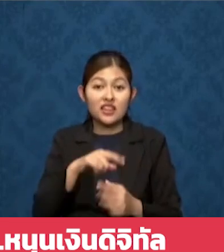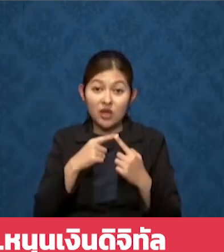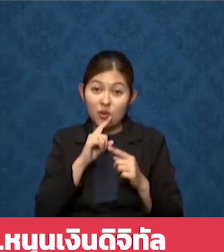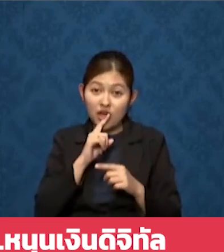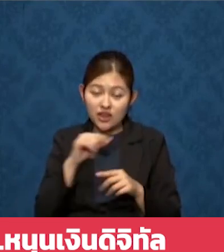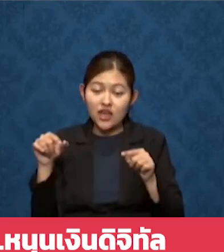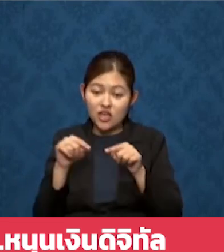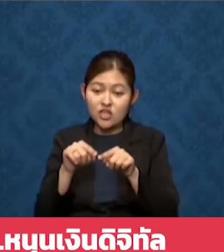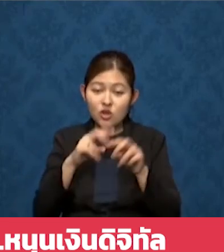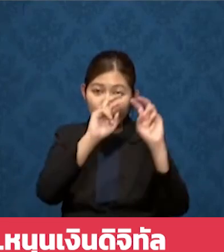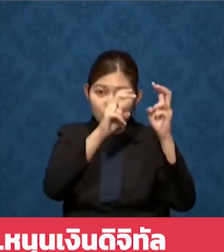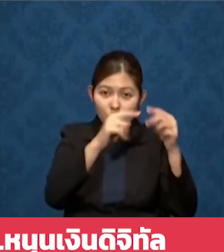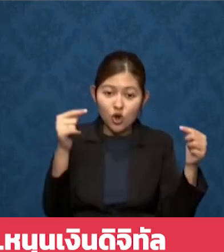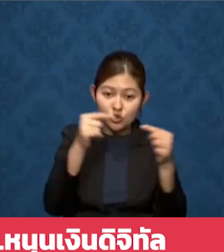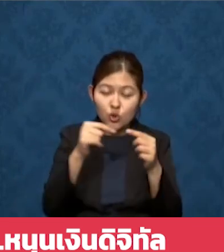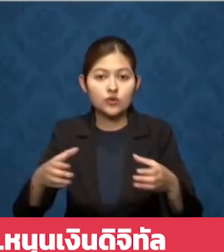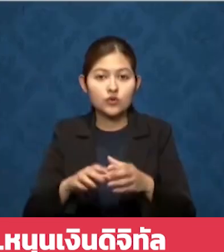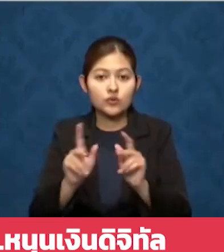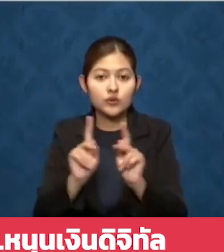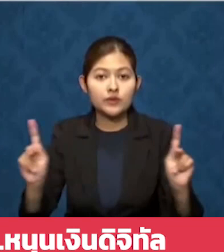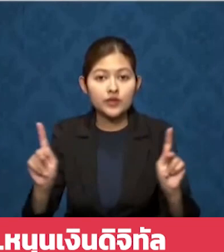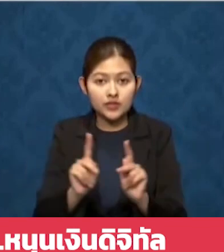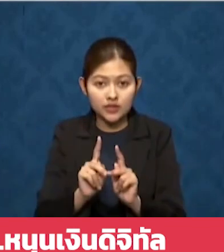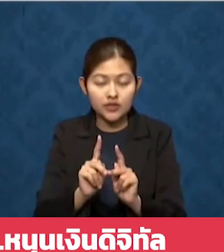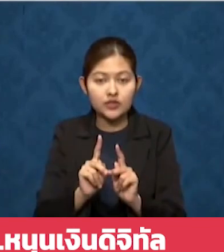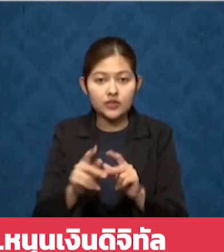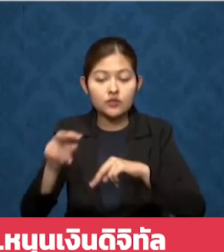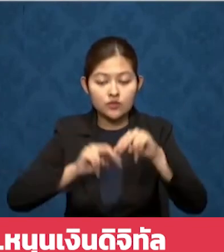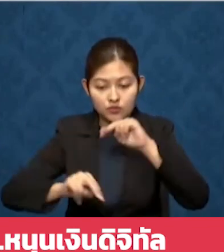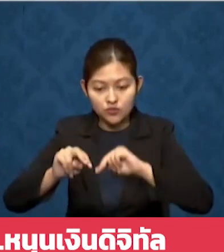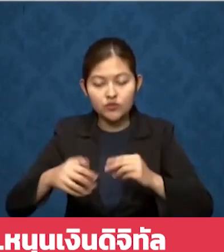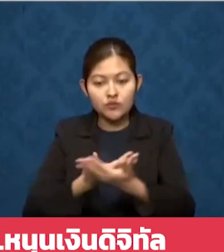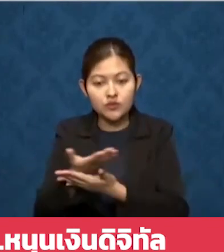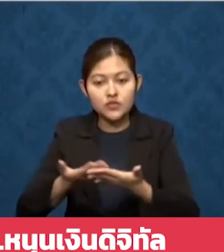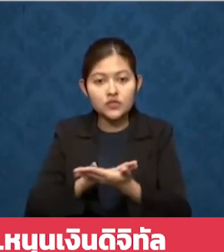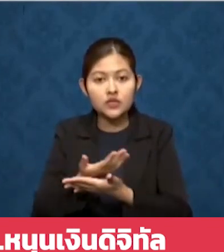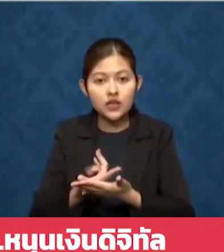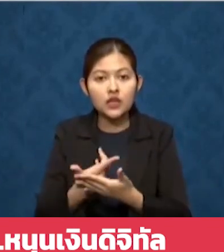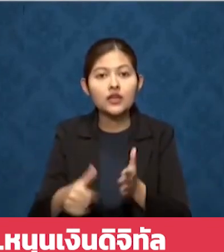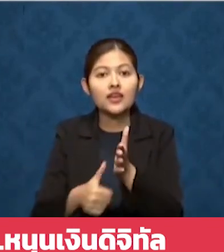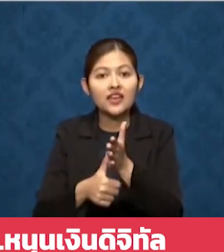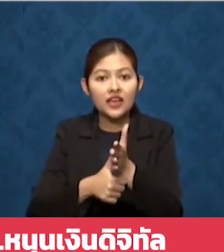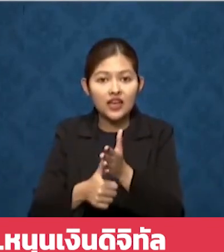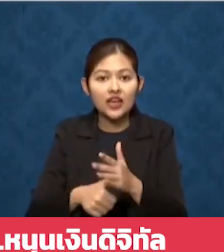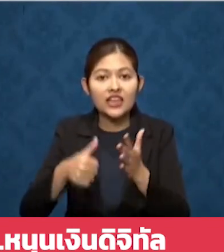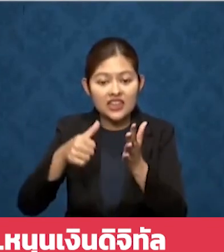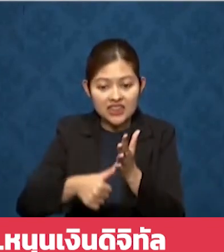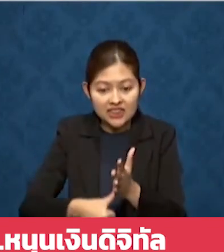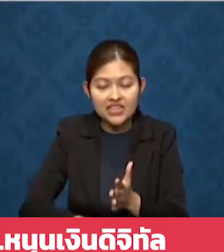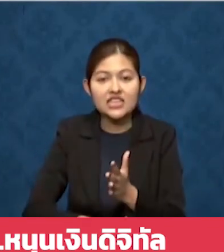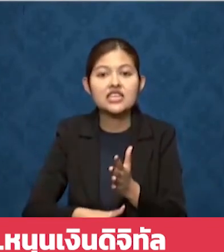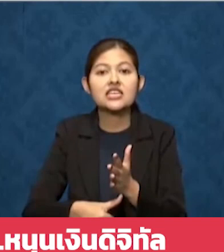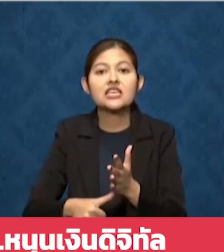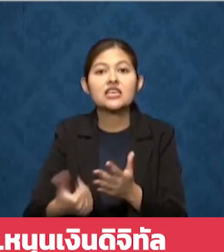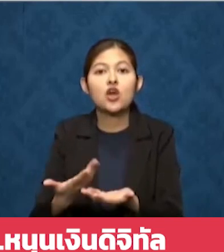ต้องจบไปในรัฐบาลชุดนี้ค่ะด้านนายร่มธรรมขำนุรักษ์ส.ส.พัทลุงพรรคประชาธิปัตย์อภิปรายว่าหลายคน